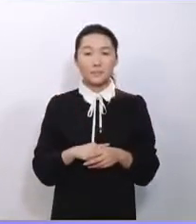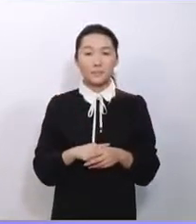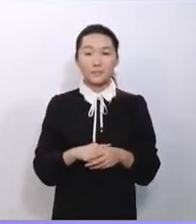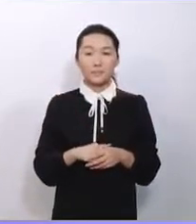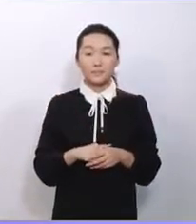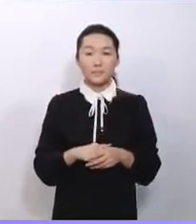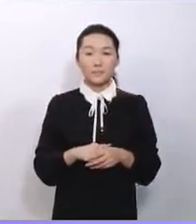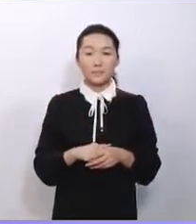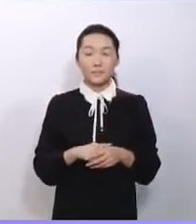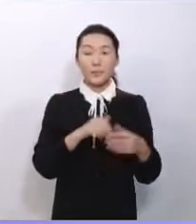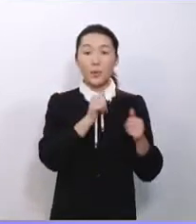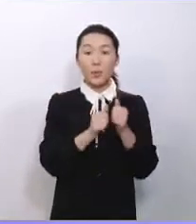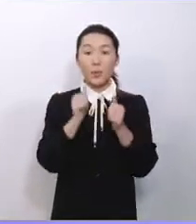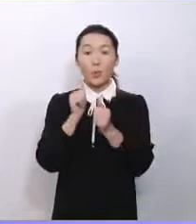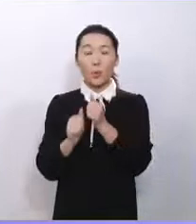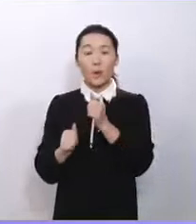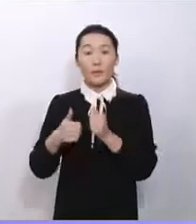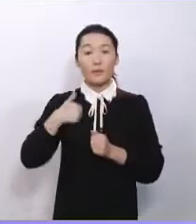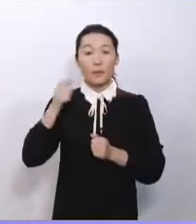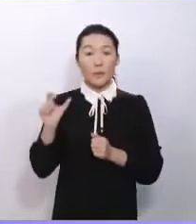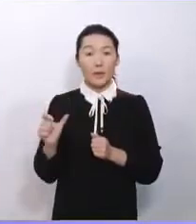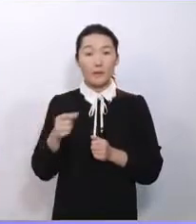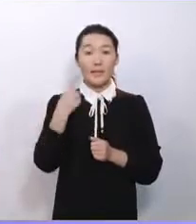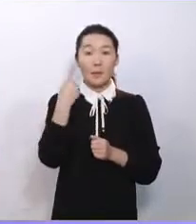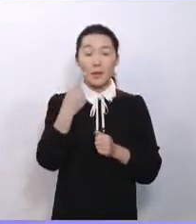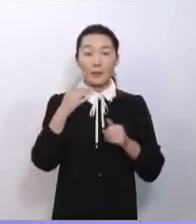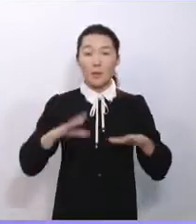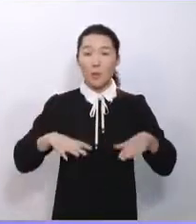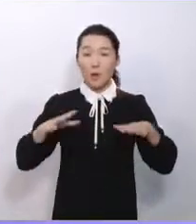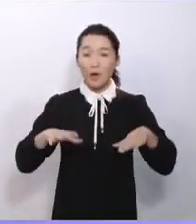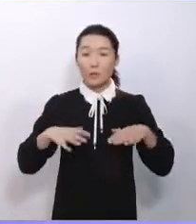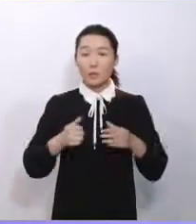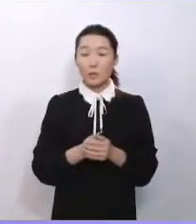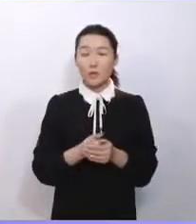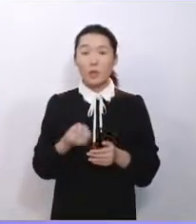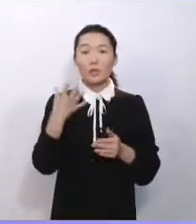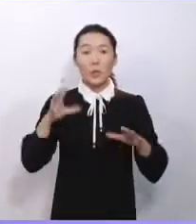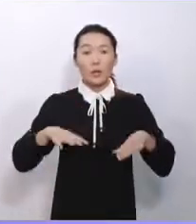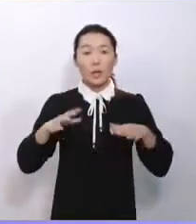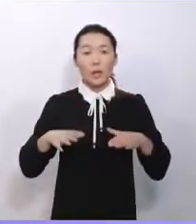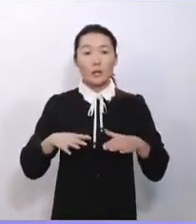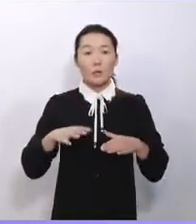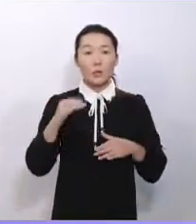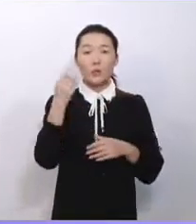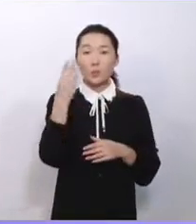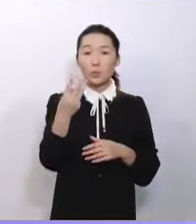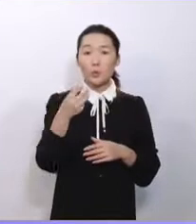У каждого богатыря по одному коню. Сколько коней у трех